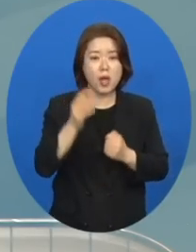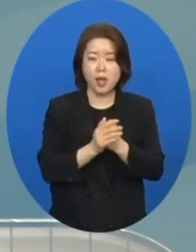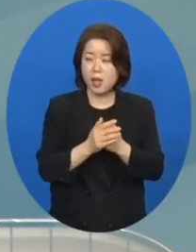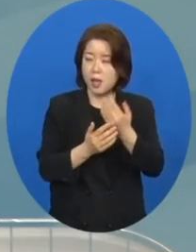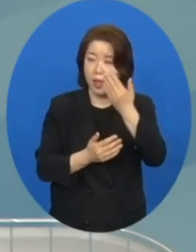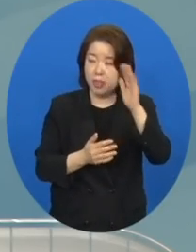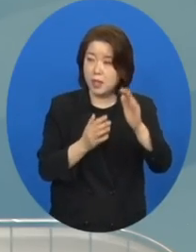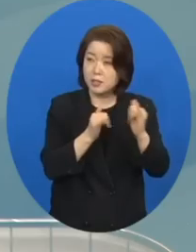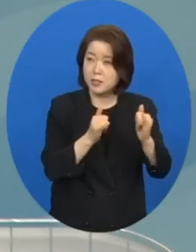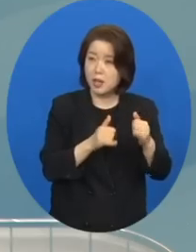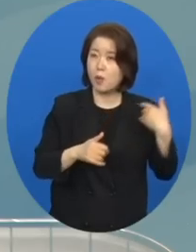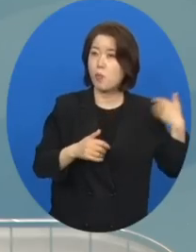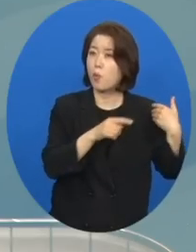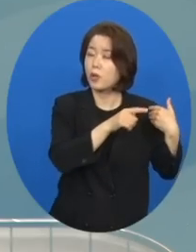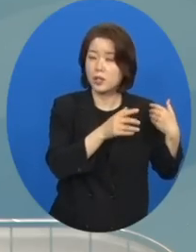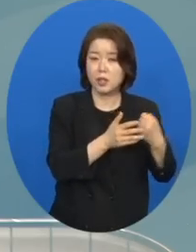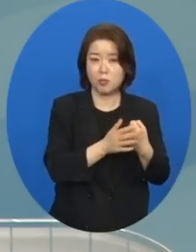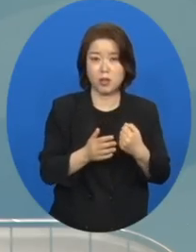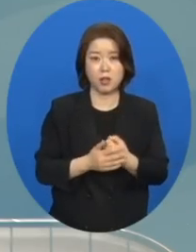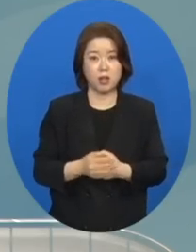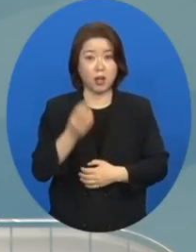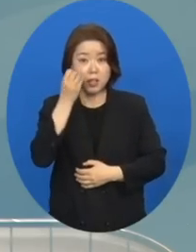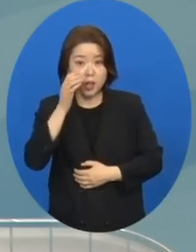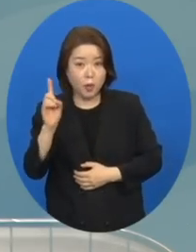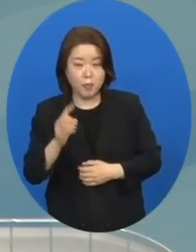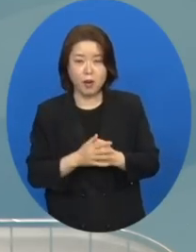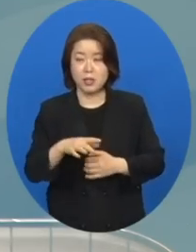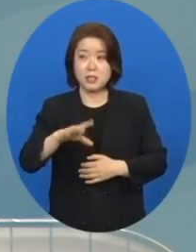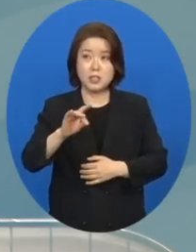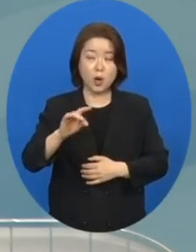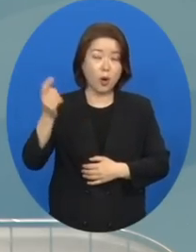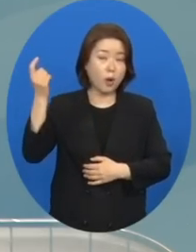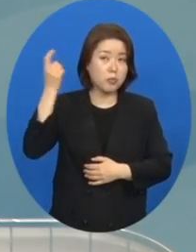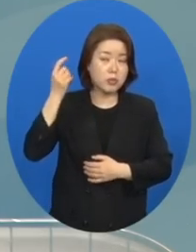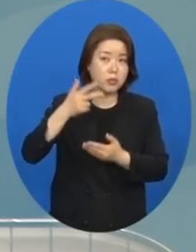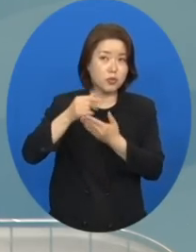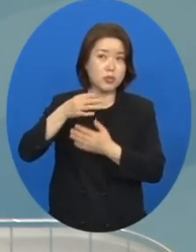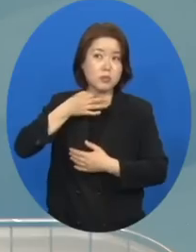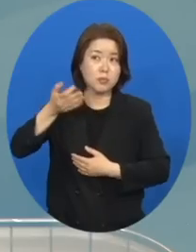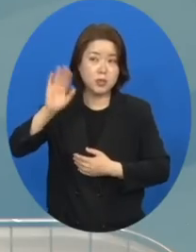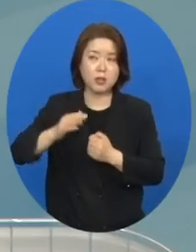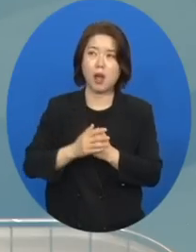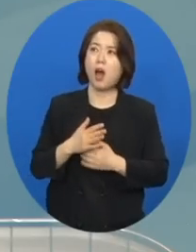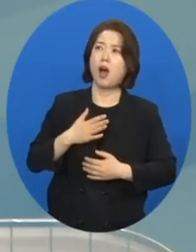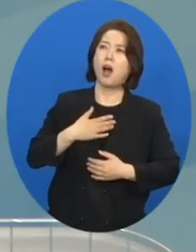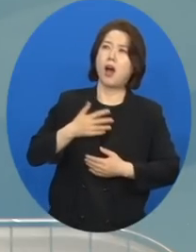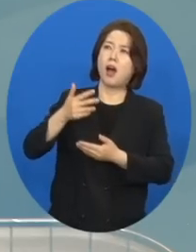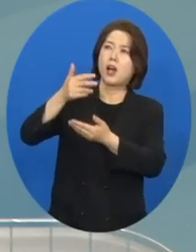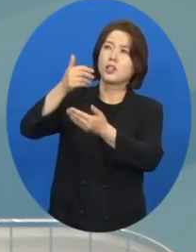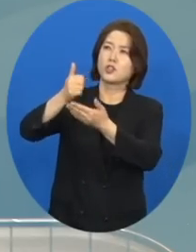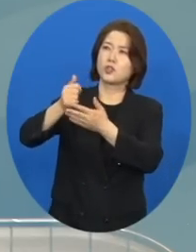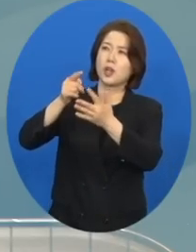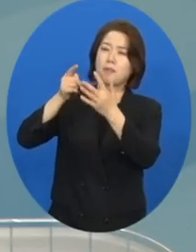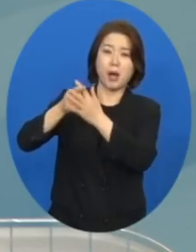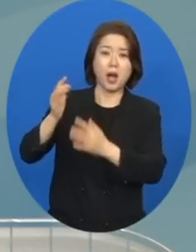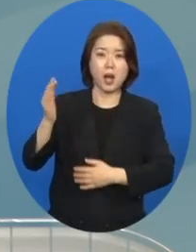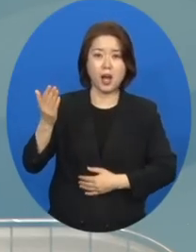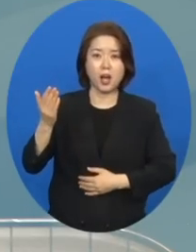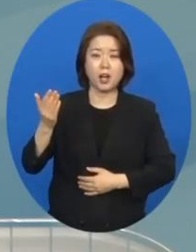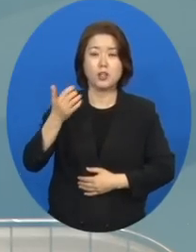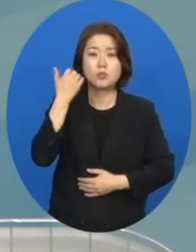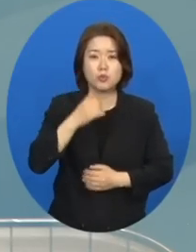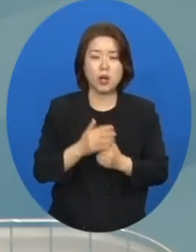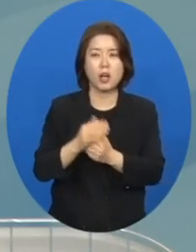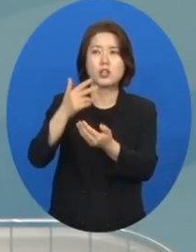목소리를 알지 못하기 때문이다 노무현 신기하게도 처음 들은 주님의 음성 인데 목 짜거나 주님이 쓰구 나 알아 든다는 거예요 누가요